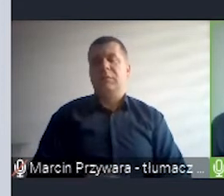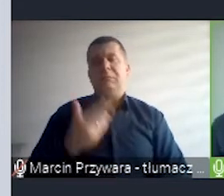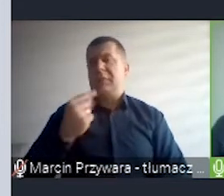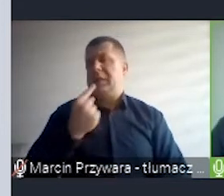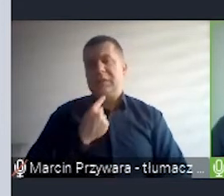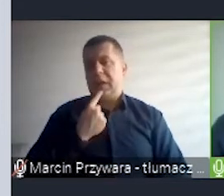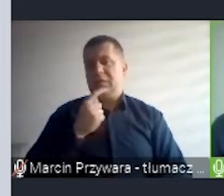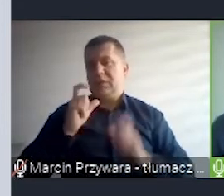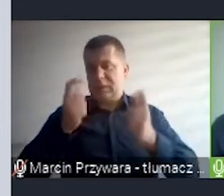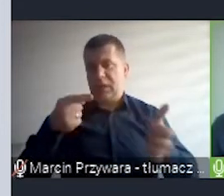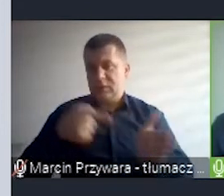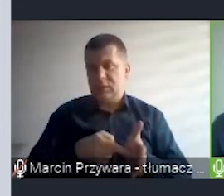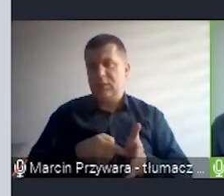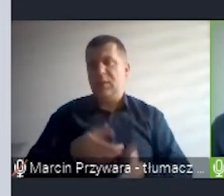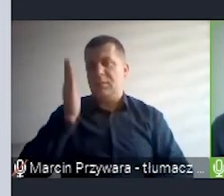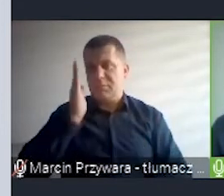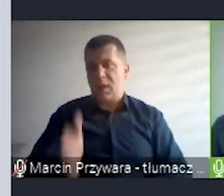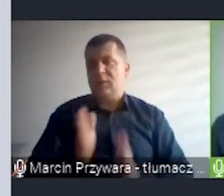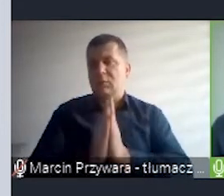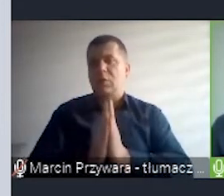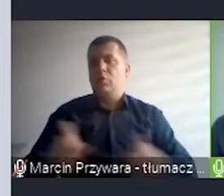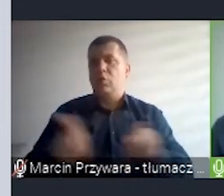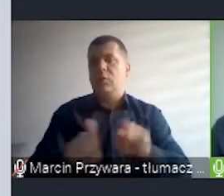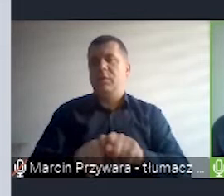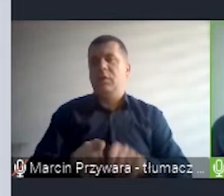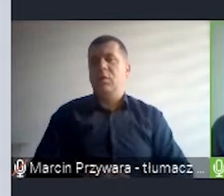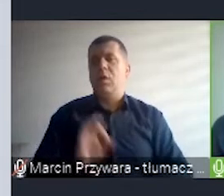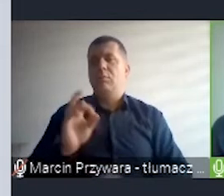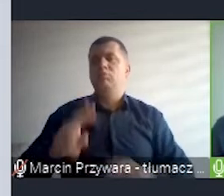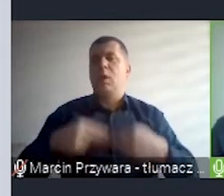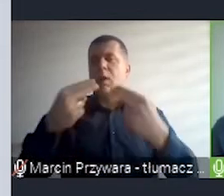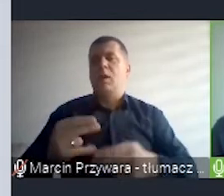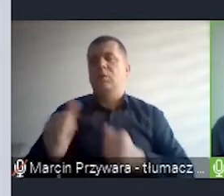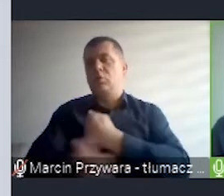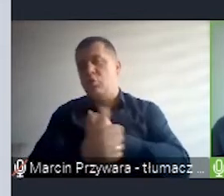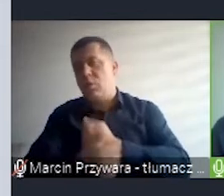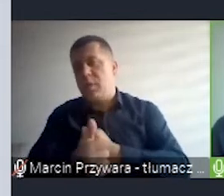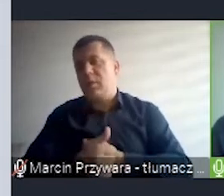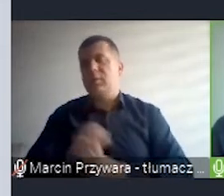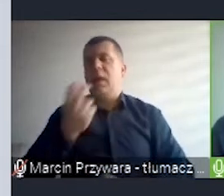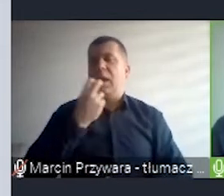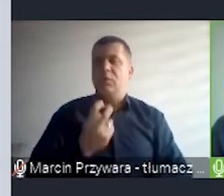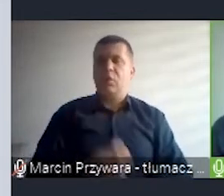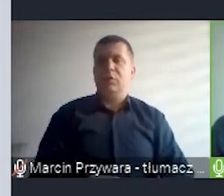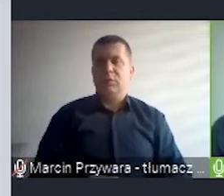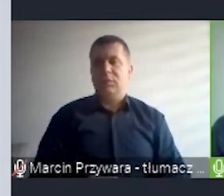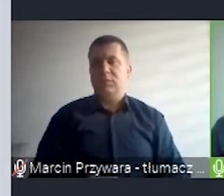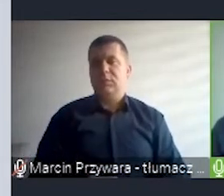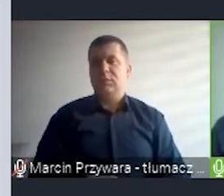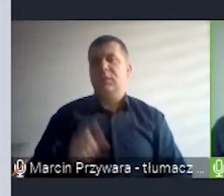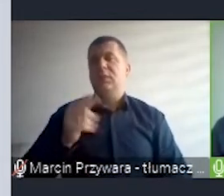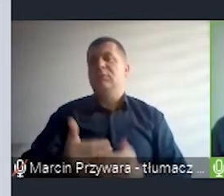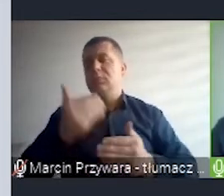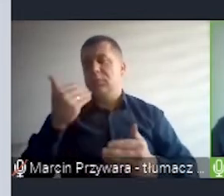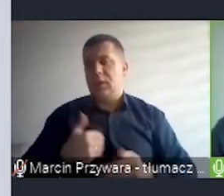Nierzadko zdarzy się tak, że będziecie proszeni również o przekazanie już jakichś dokumentów w wersjach elektronicznych, zanim kontrola